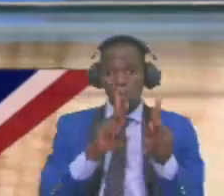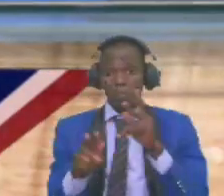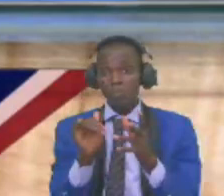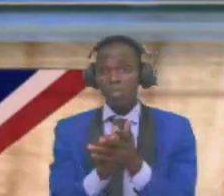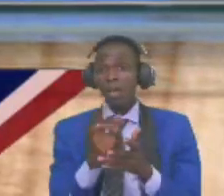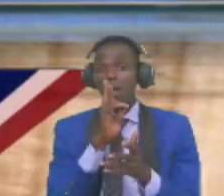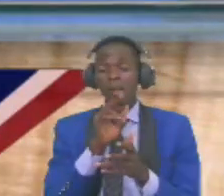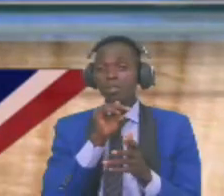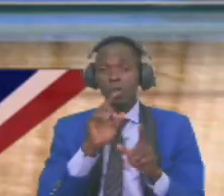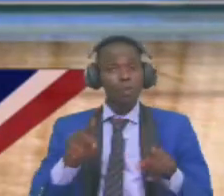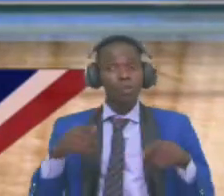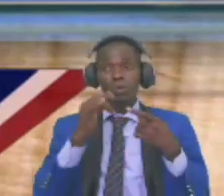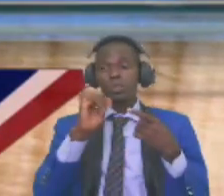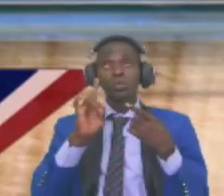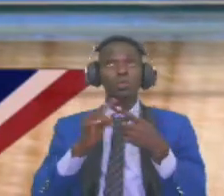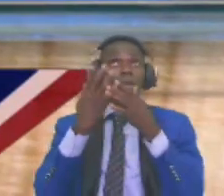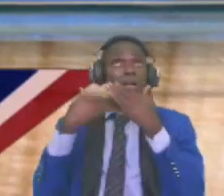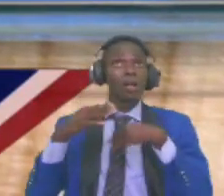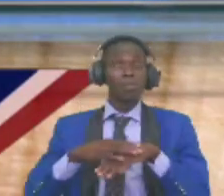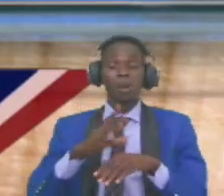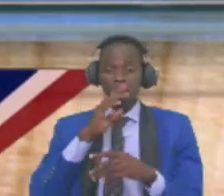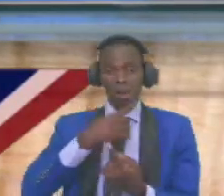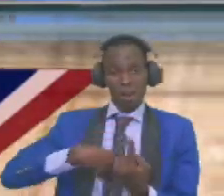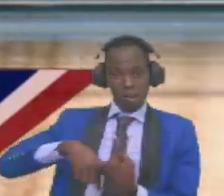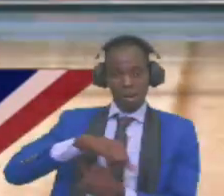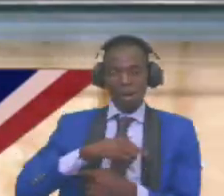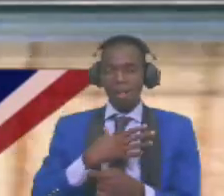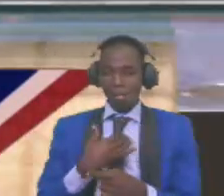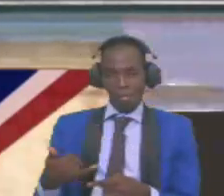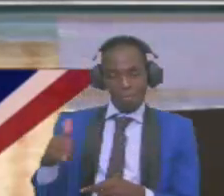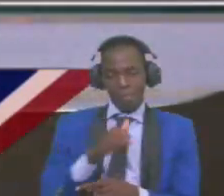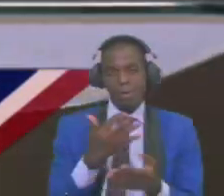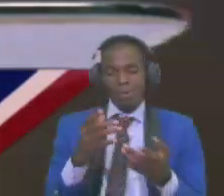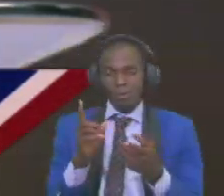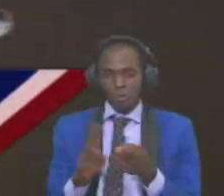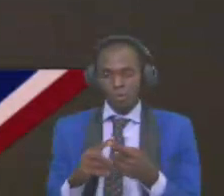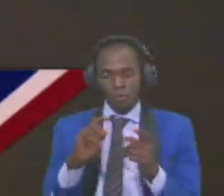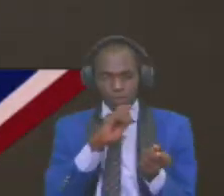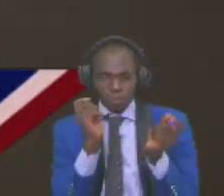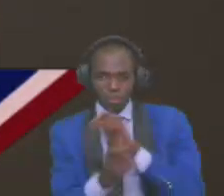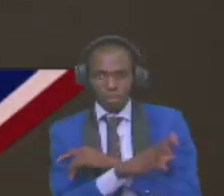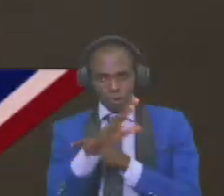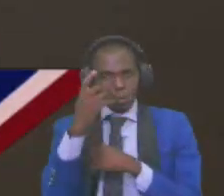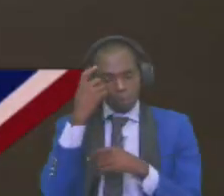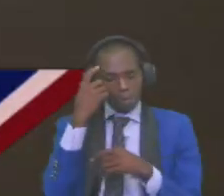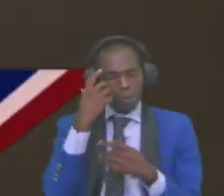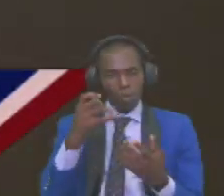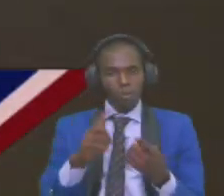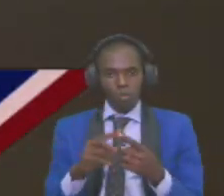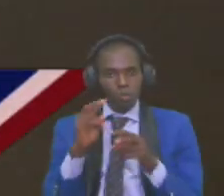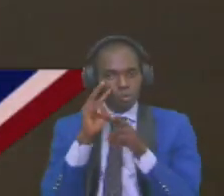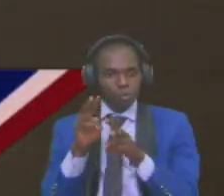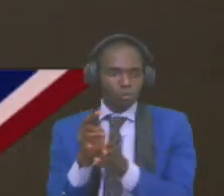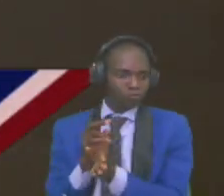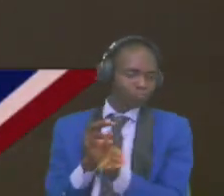qui ne vont pas à laver les célestes sont là et vont vouloir ils vont